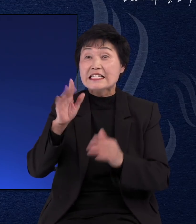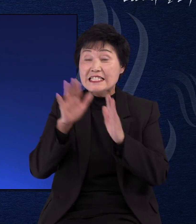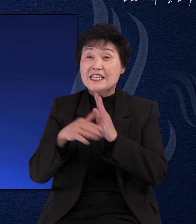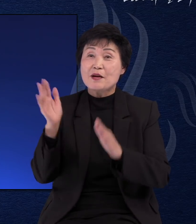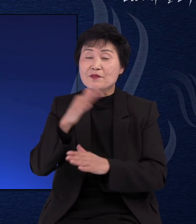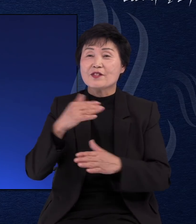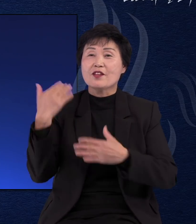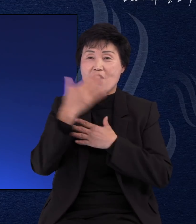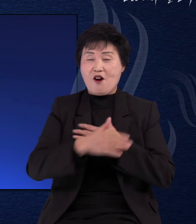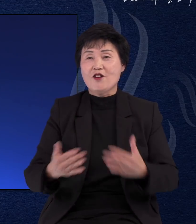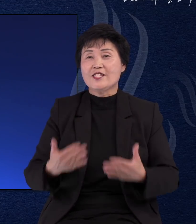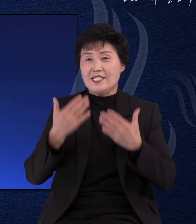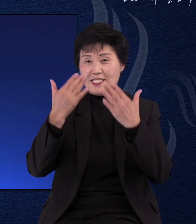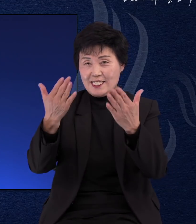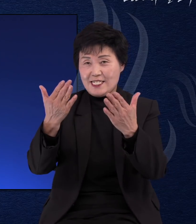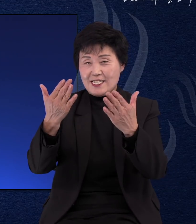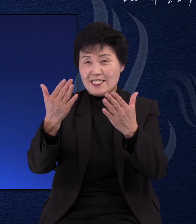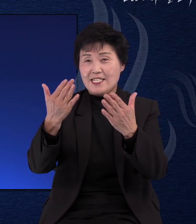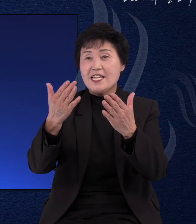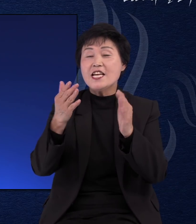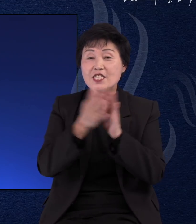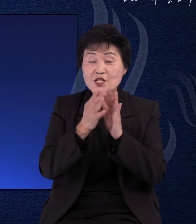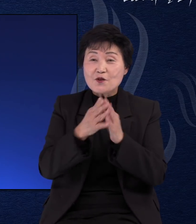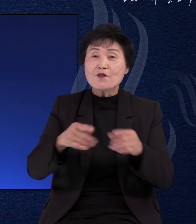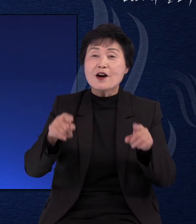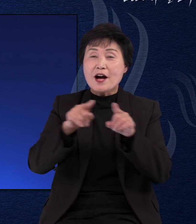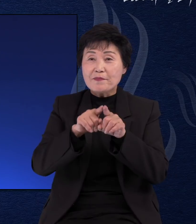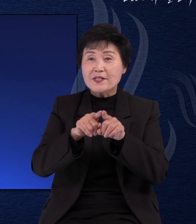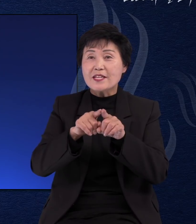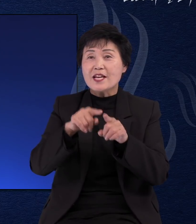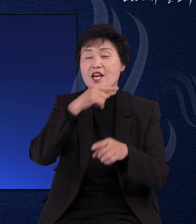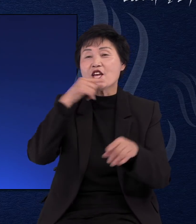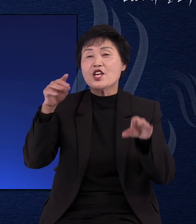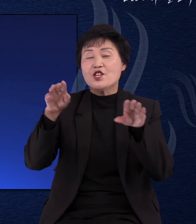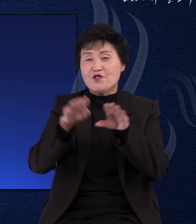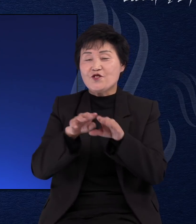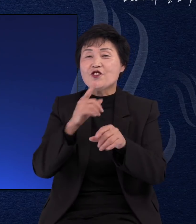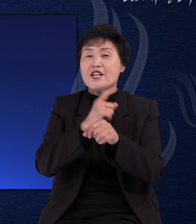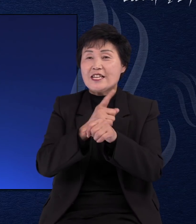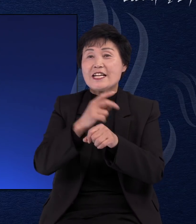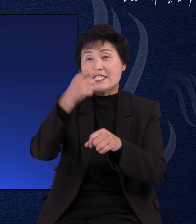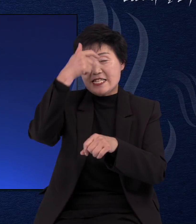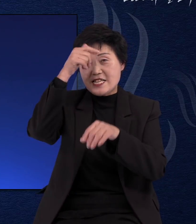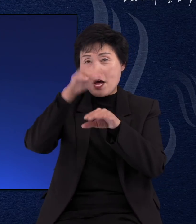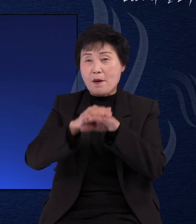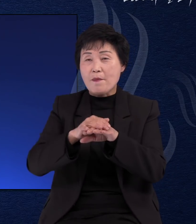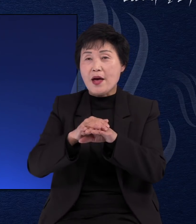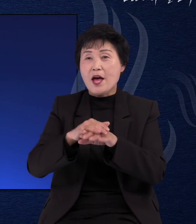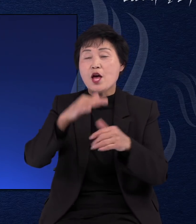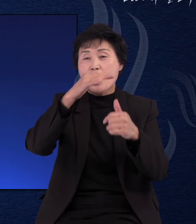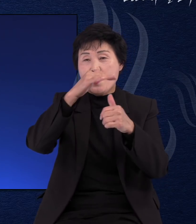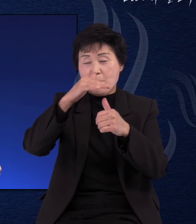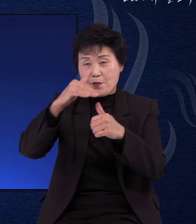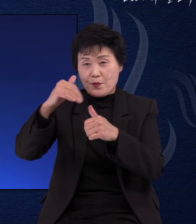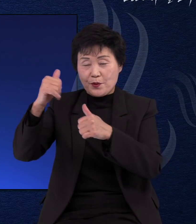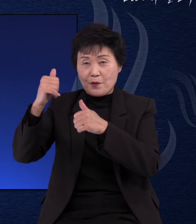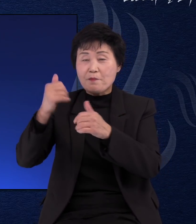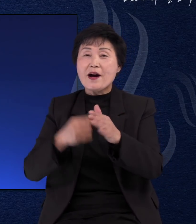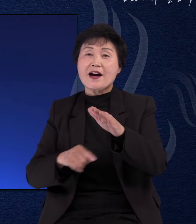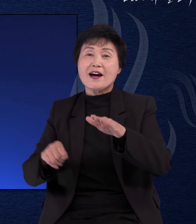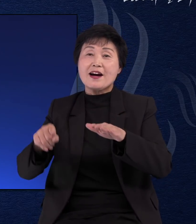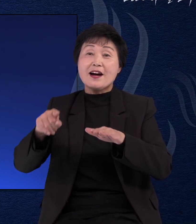친구와 함께 주일날 11시 예배 부름받아 나서니 몸 어디든지 가오리다 그 찬송을 하고 대전에